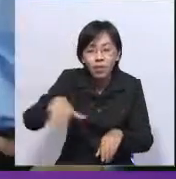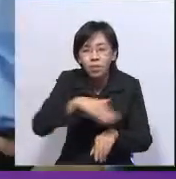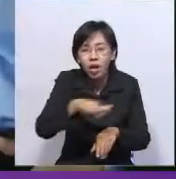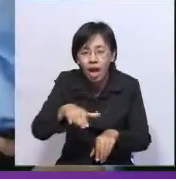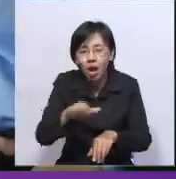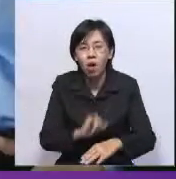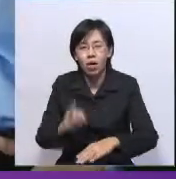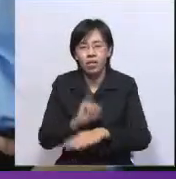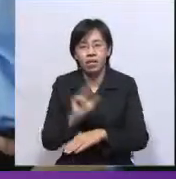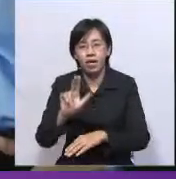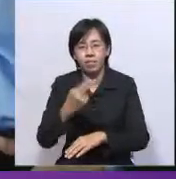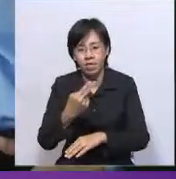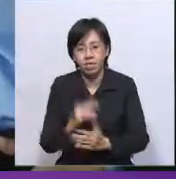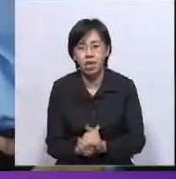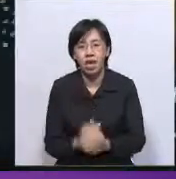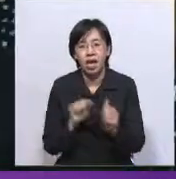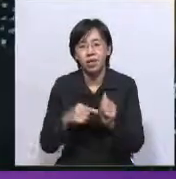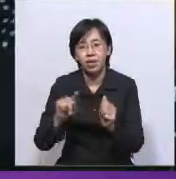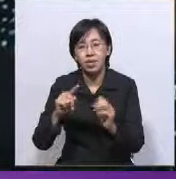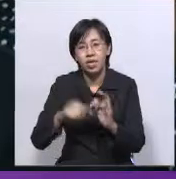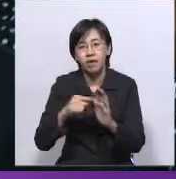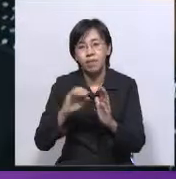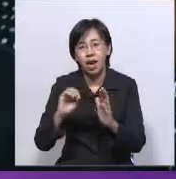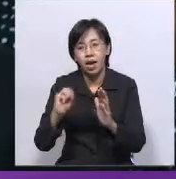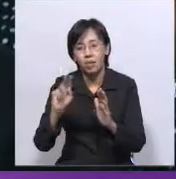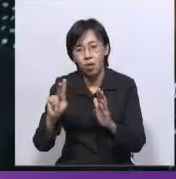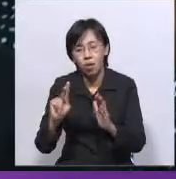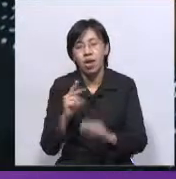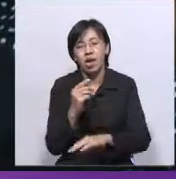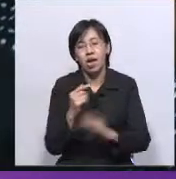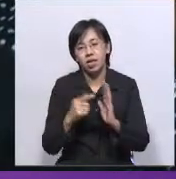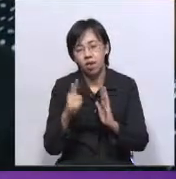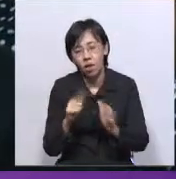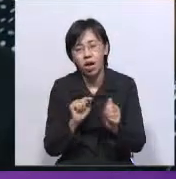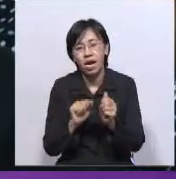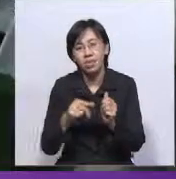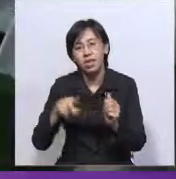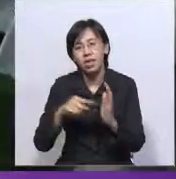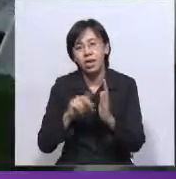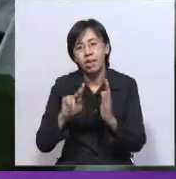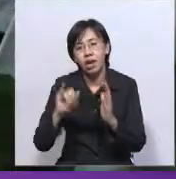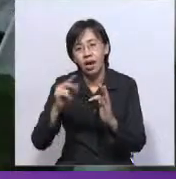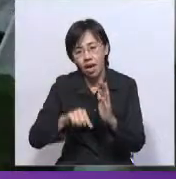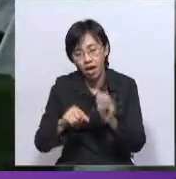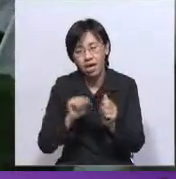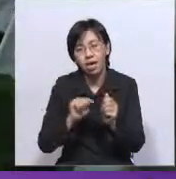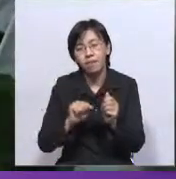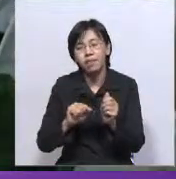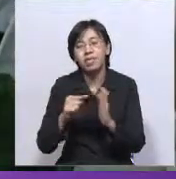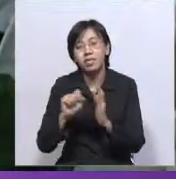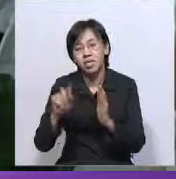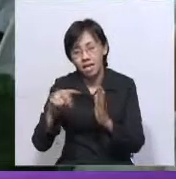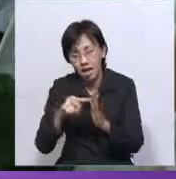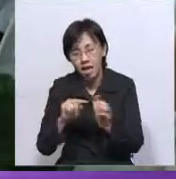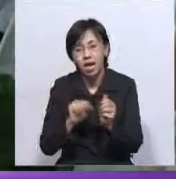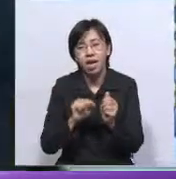ำกว่า 30,000 ไร่ครอบคลุมพื้นที่อำเภอป่าโมกจังหวัดอ่างทองอำเภอผักไห่อำเภอเสนาและอำเภอบางบานจังหวัดพระนครศรีอยุ